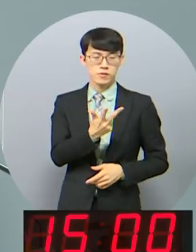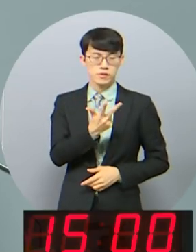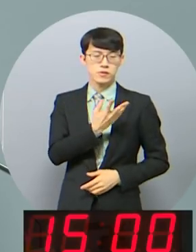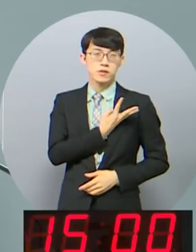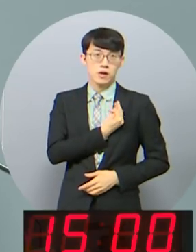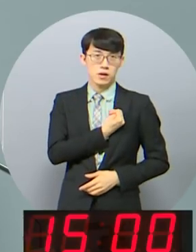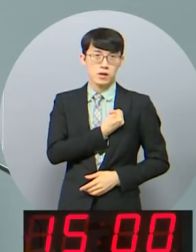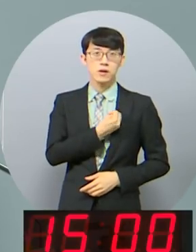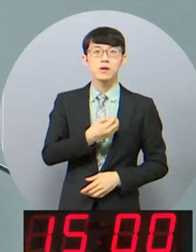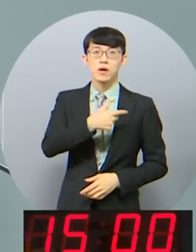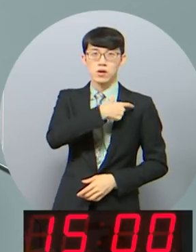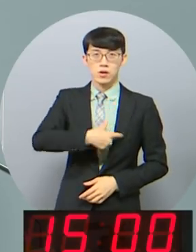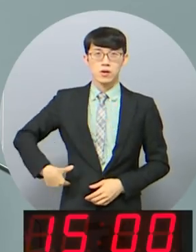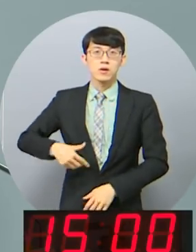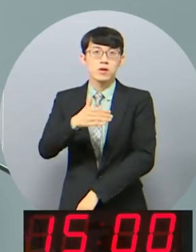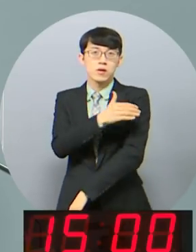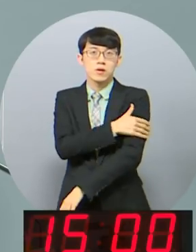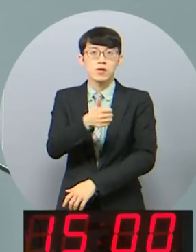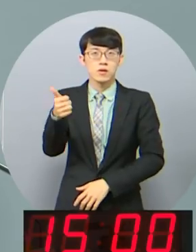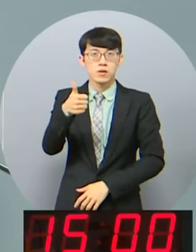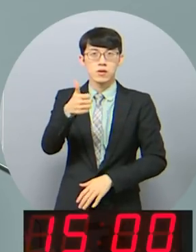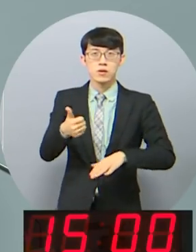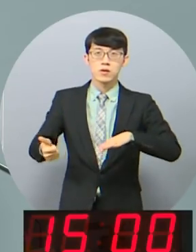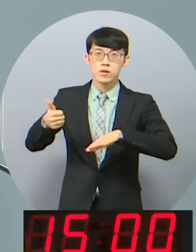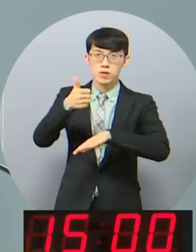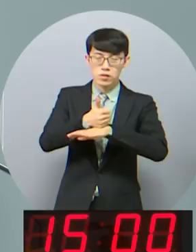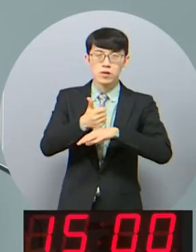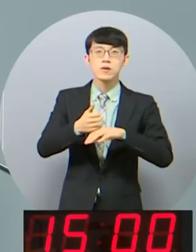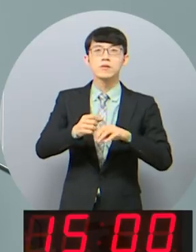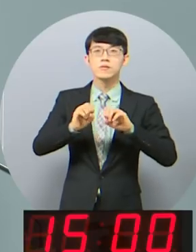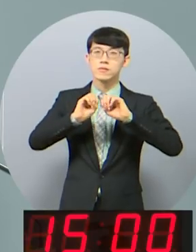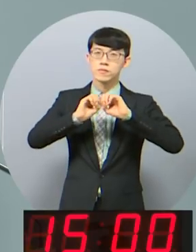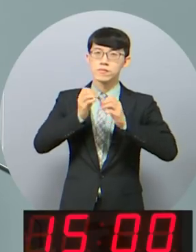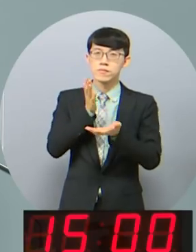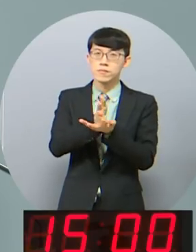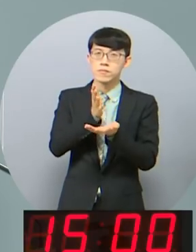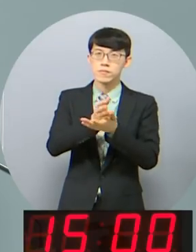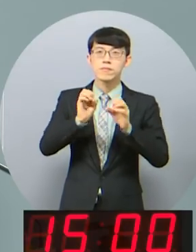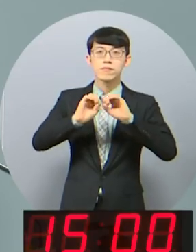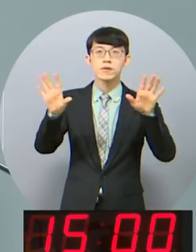人陈伟杰先生上台发表政见。